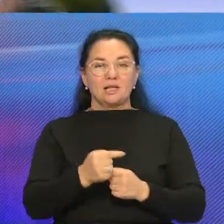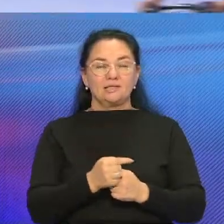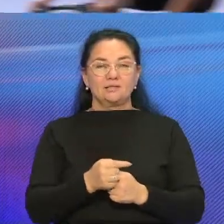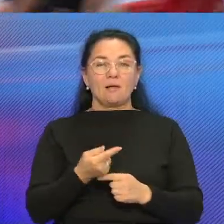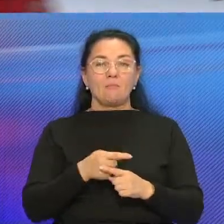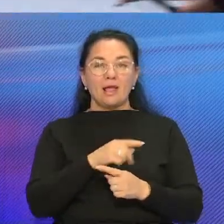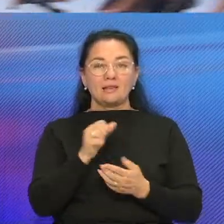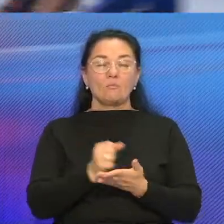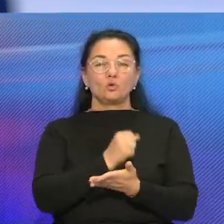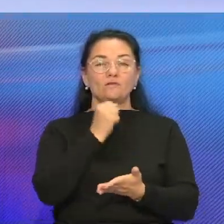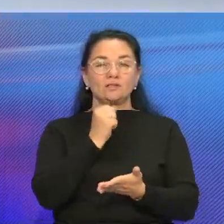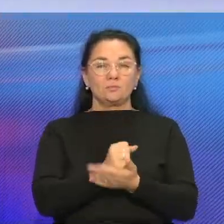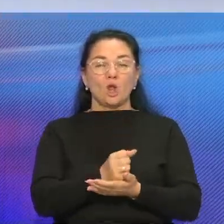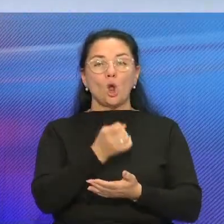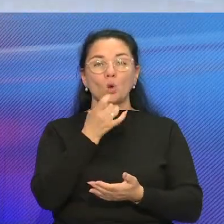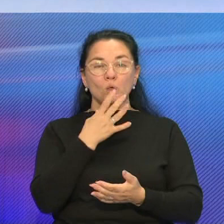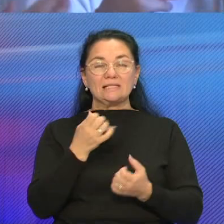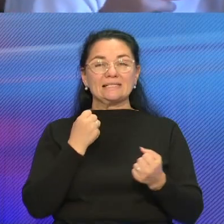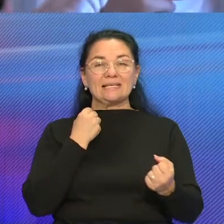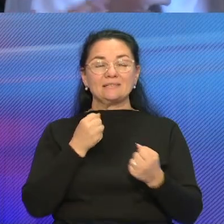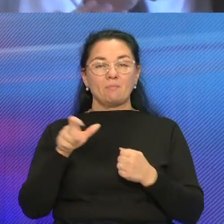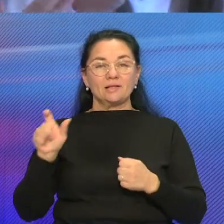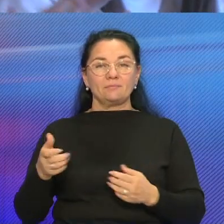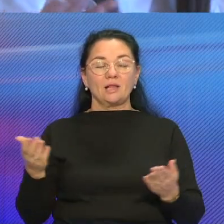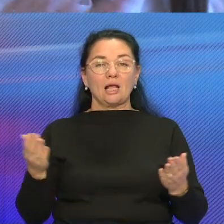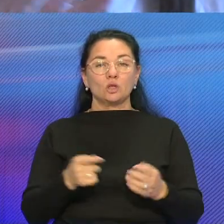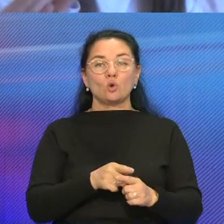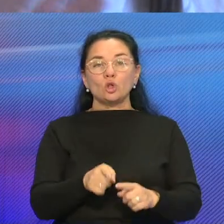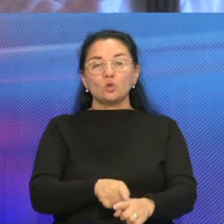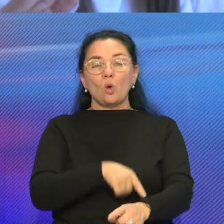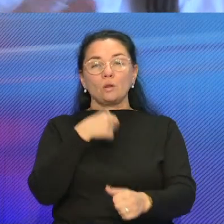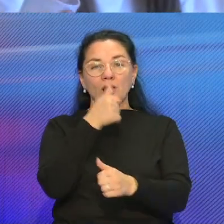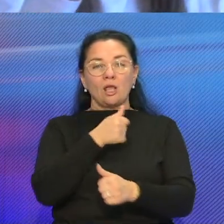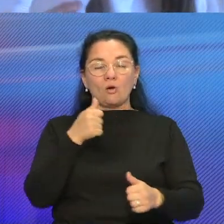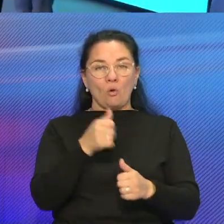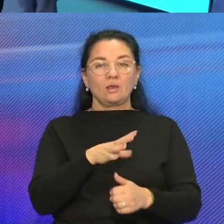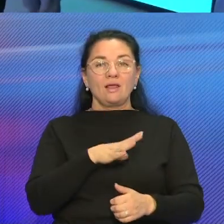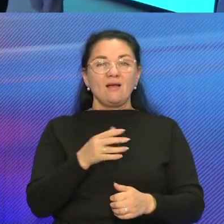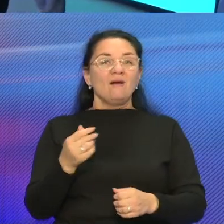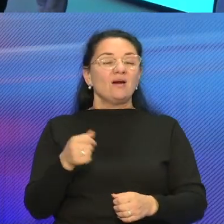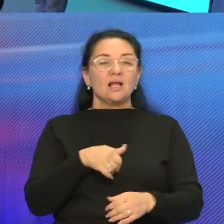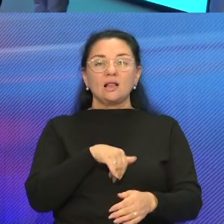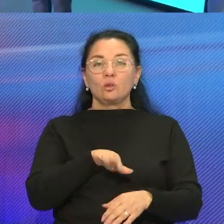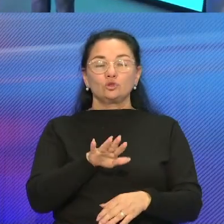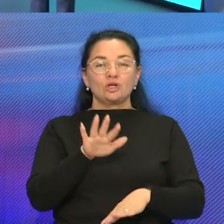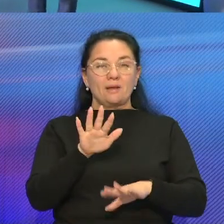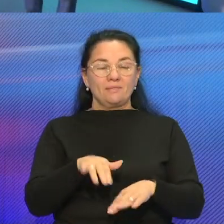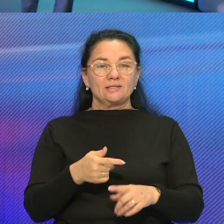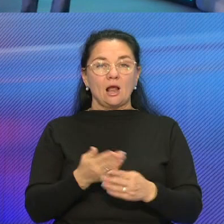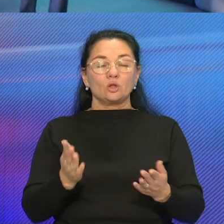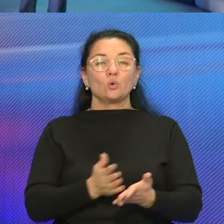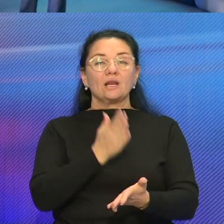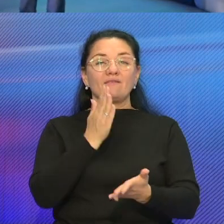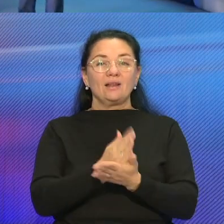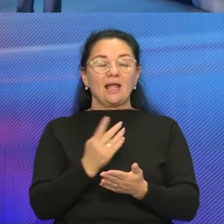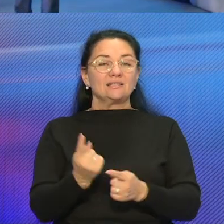підтвердження гродзінські атлеты, які на протягу довгих годів знаходяться у лідерах республіканских споборніствів, що з'являється выніком